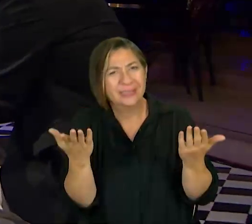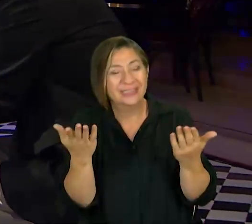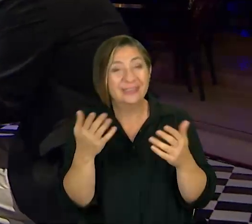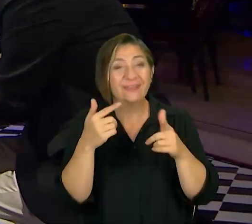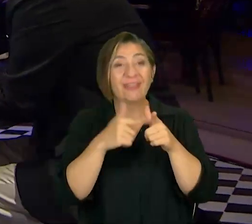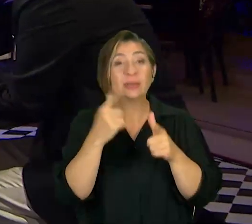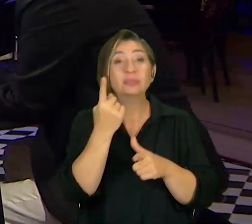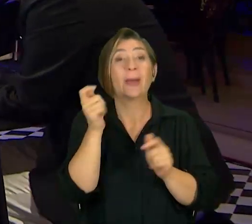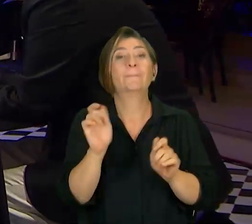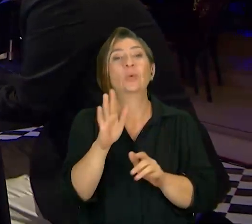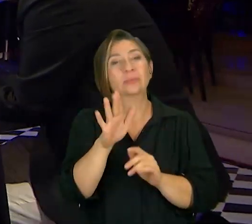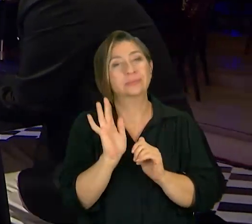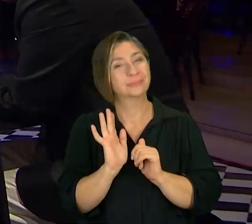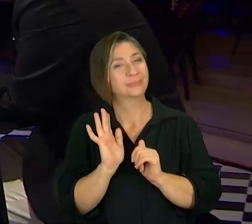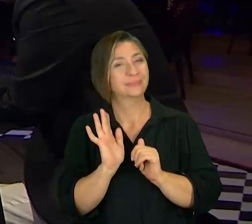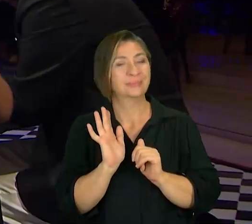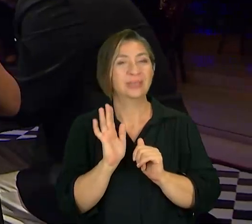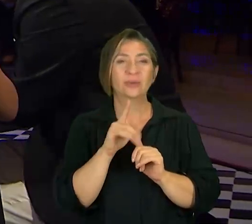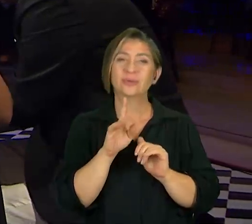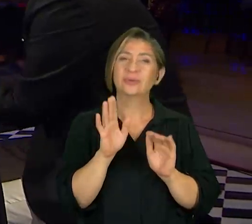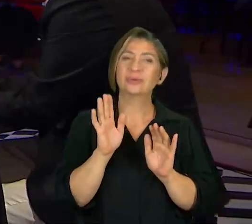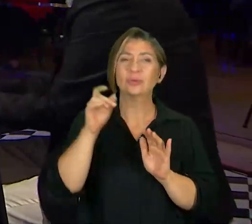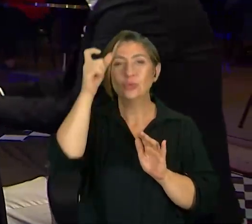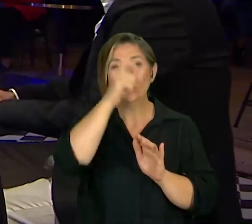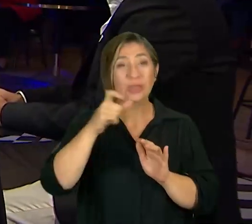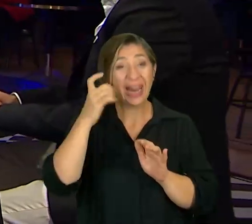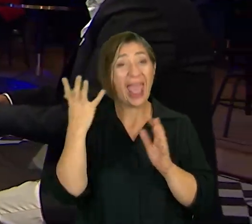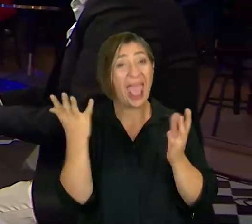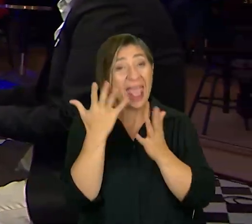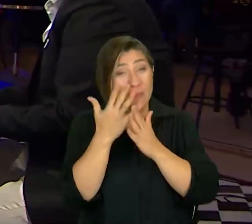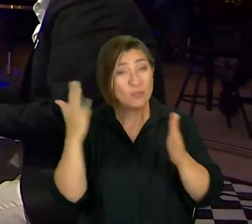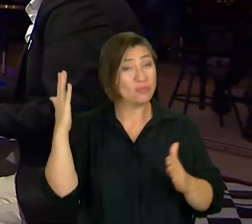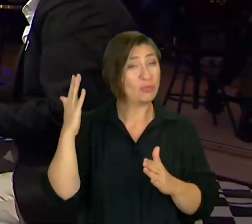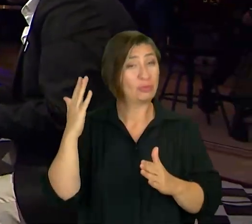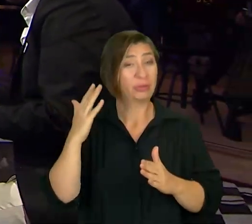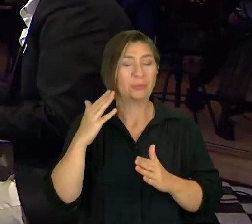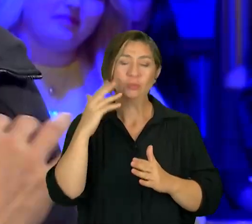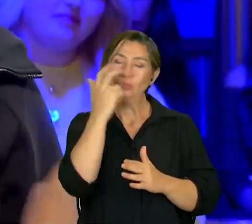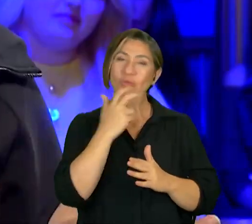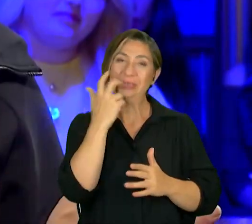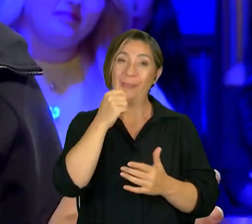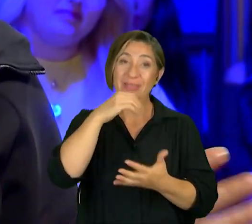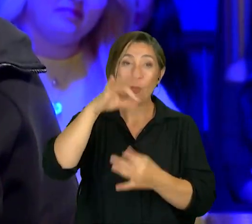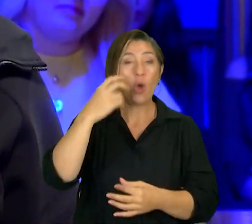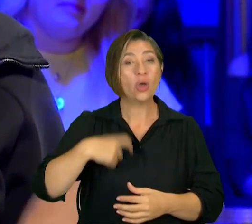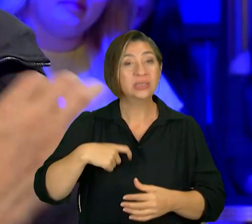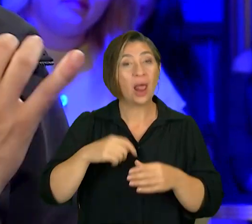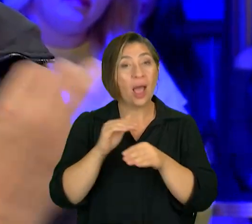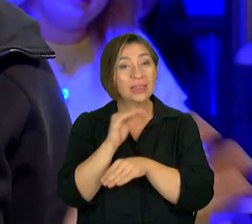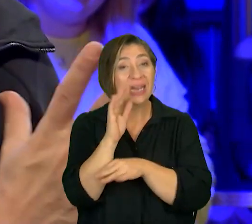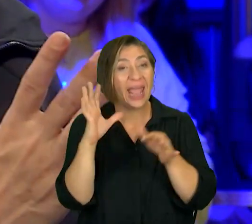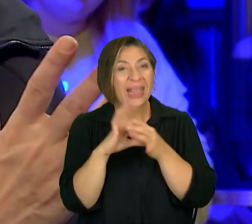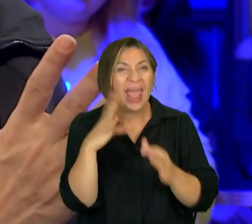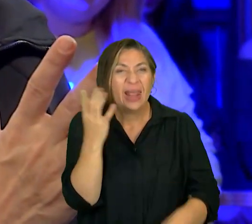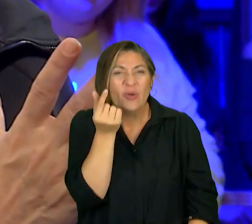Ferda hiçbir şey yapmıyor. Hiçbir şey yapmıyor. Böyle, Türkiye'nin en büyük müzisyenlerinden biri özel hayatıyla ilgili